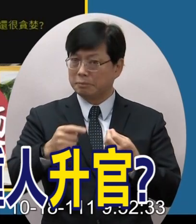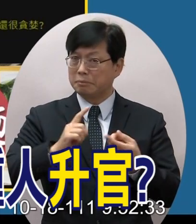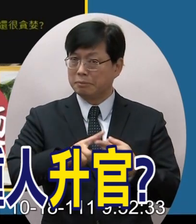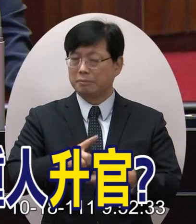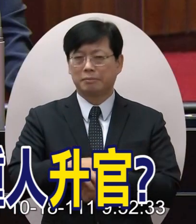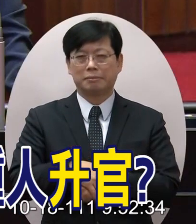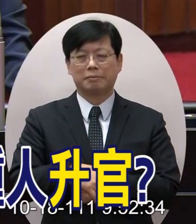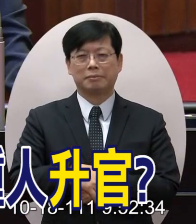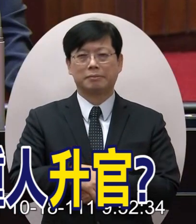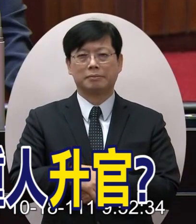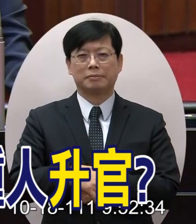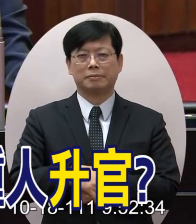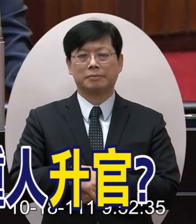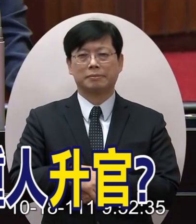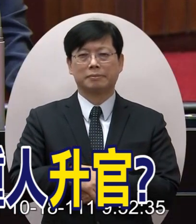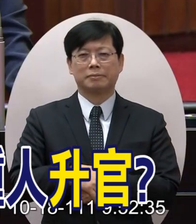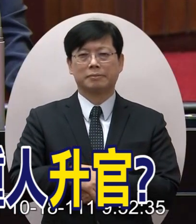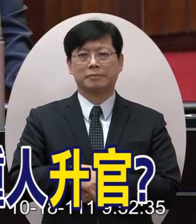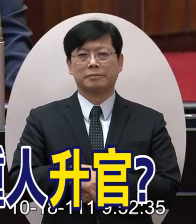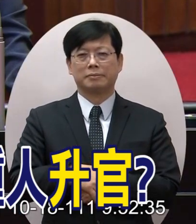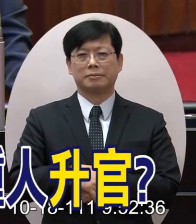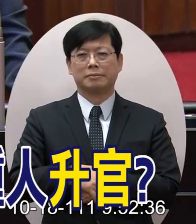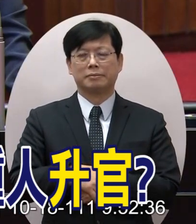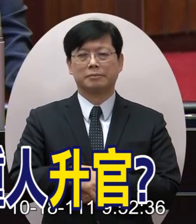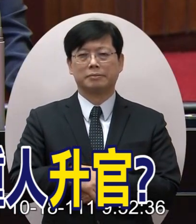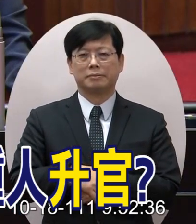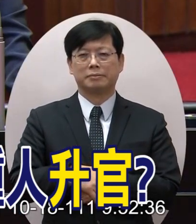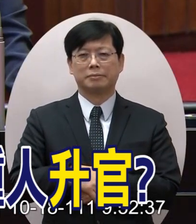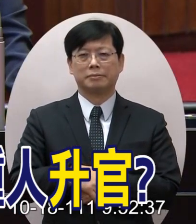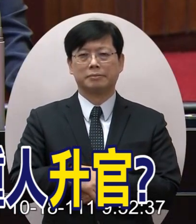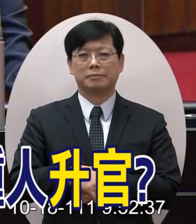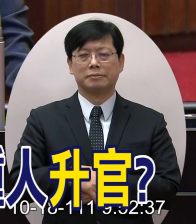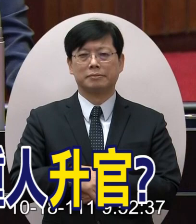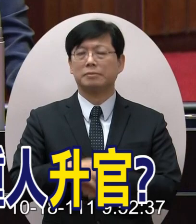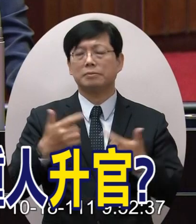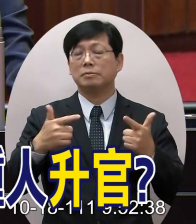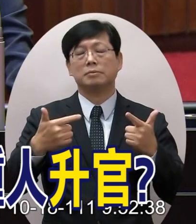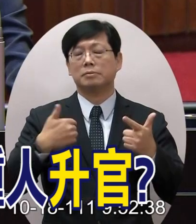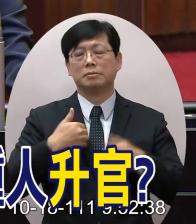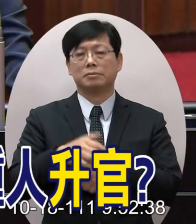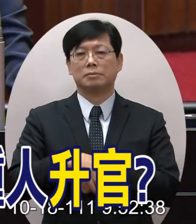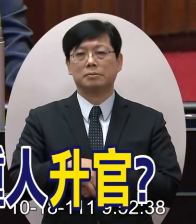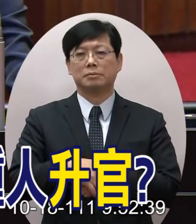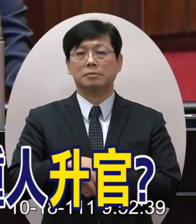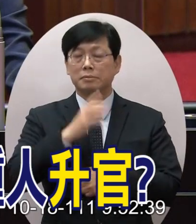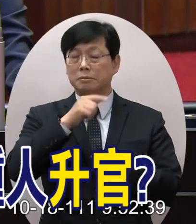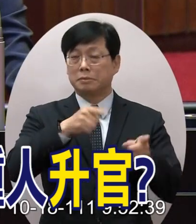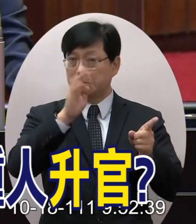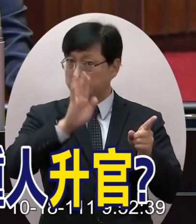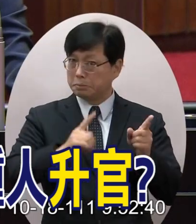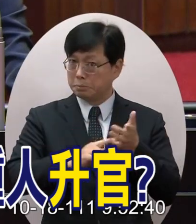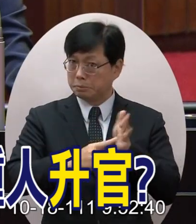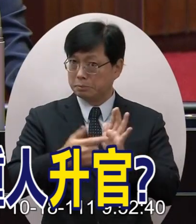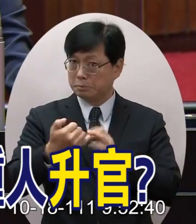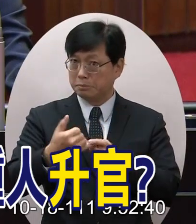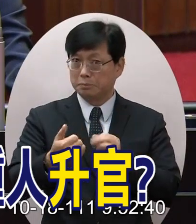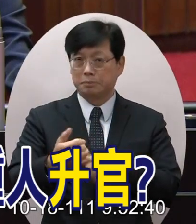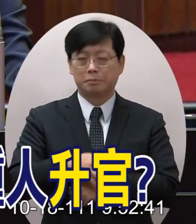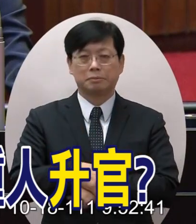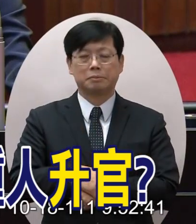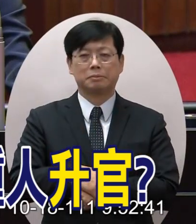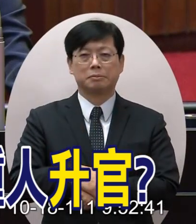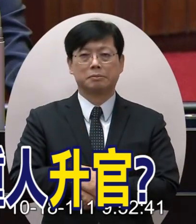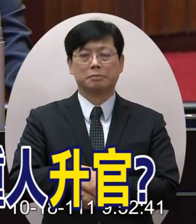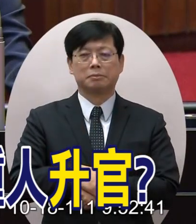吗？ 谢谢委员指教，这个相当专业的。那我们国家 不是我请教，这样的态度是对吗？ 一直都是